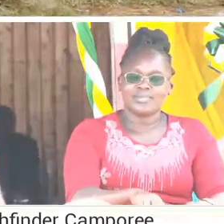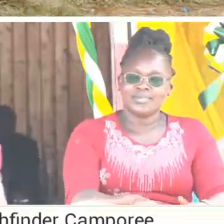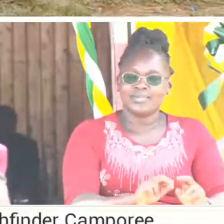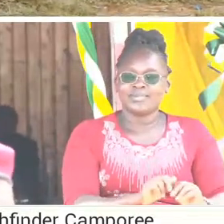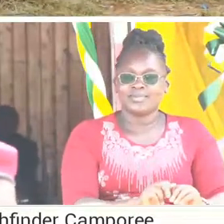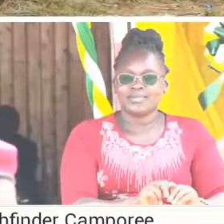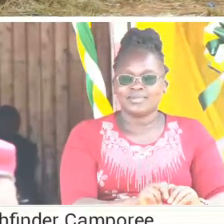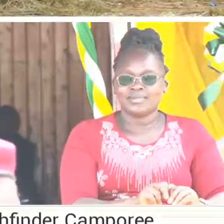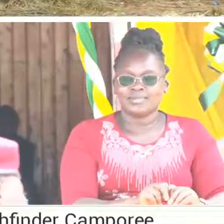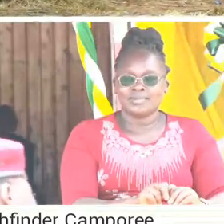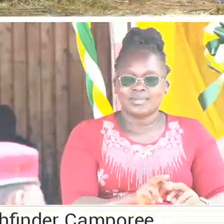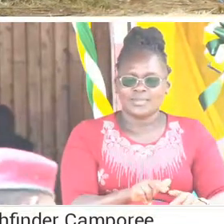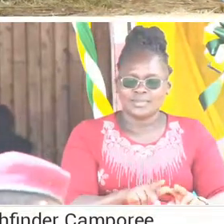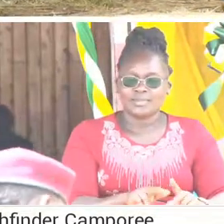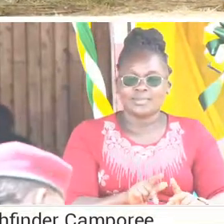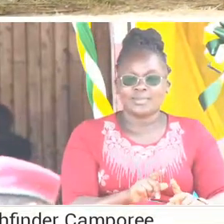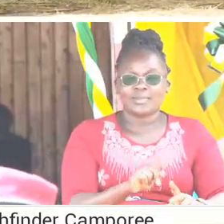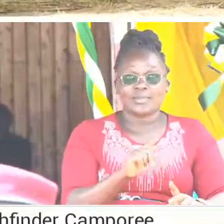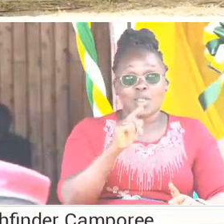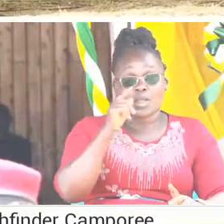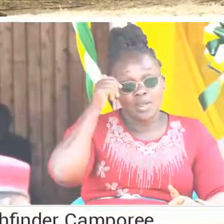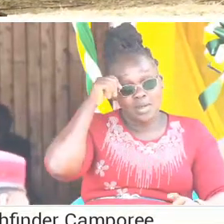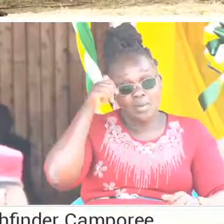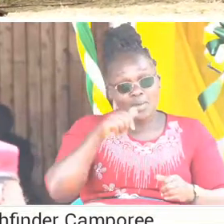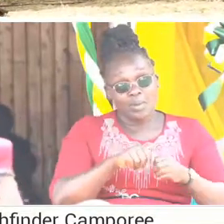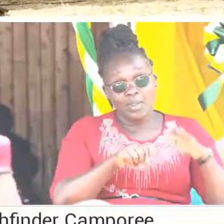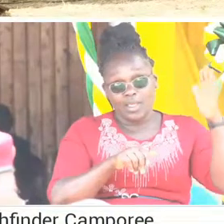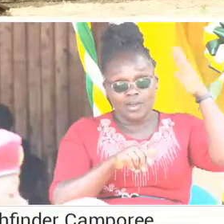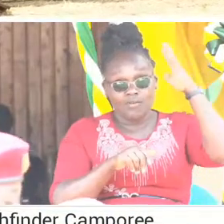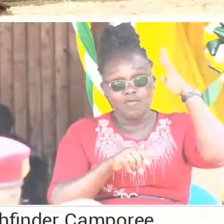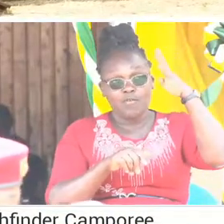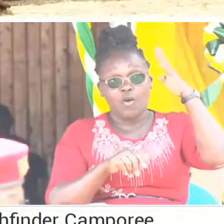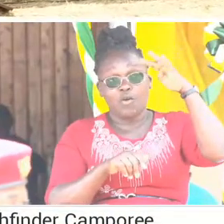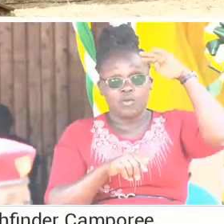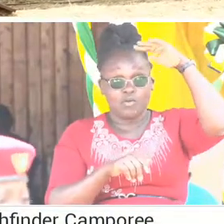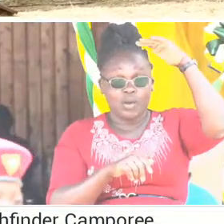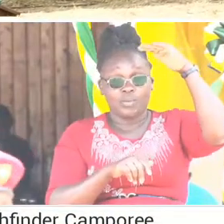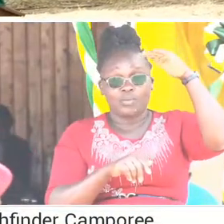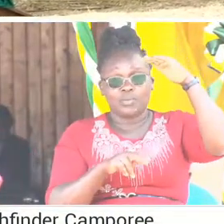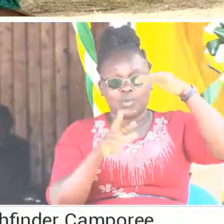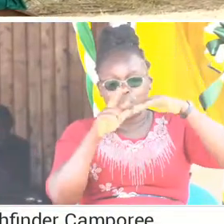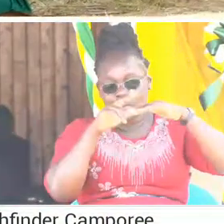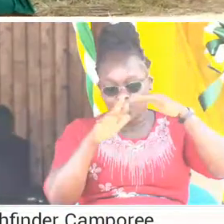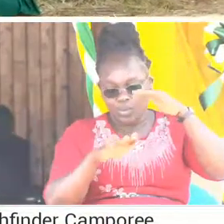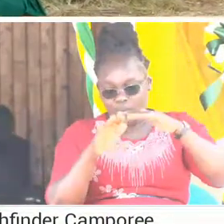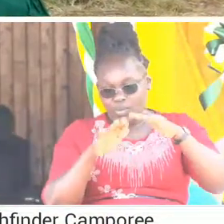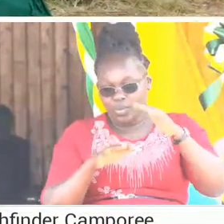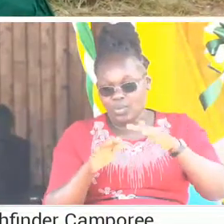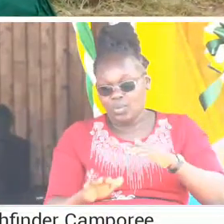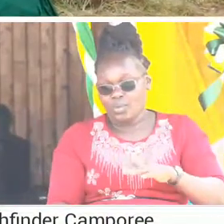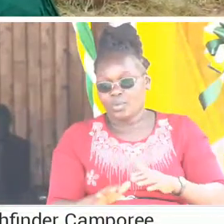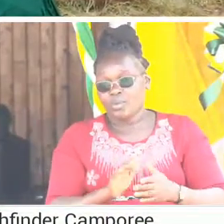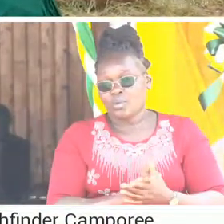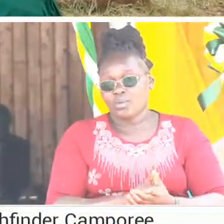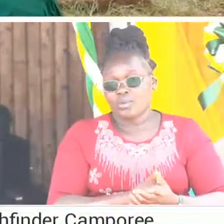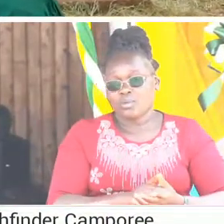Iyo bado ni second floor. Wakateremuka alipomfikisha chini, akamwambia mtoto kaa hapa.